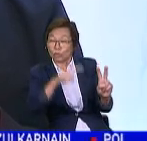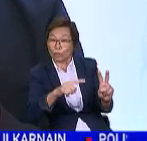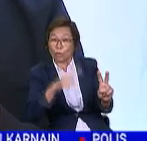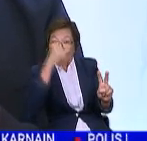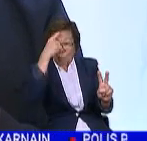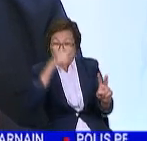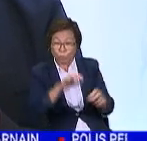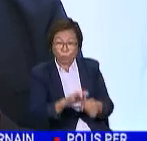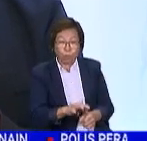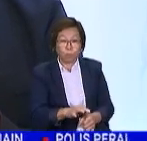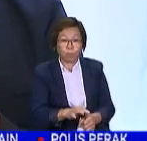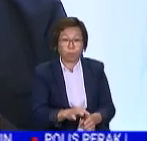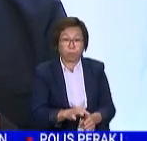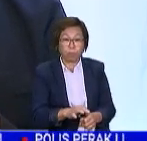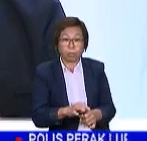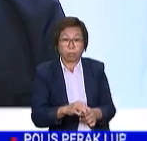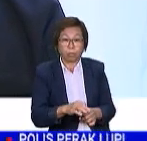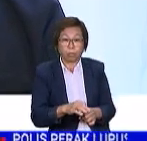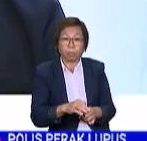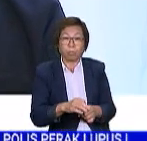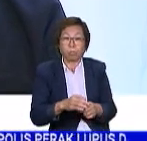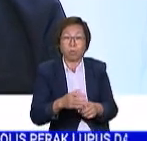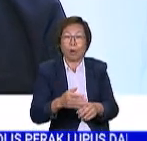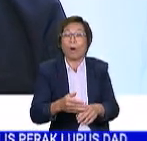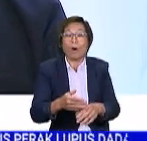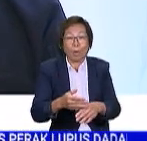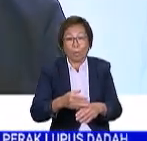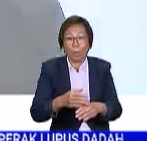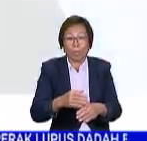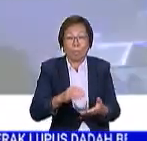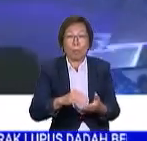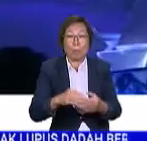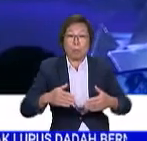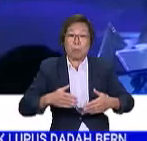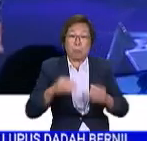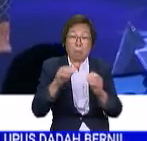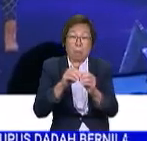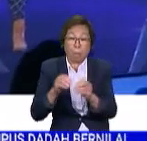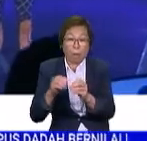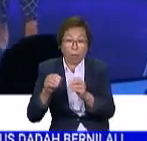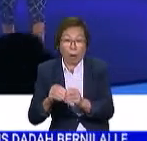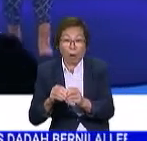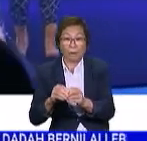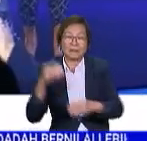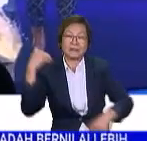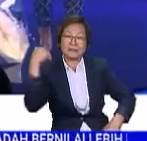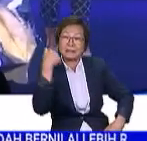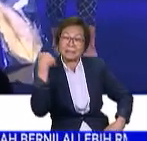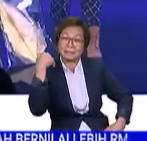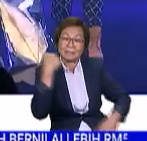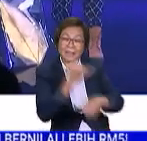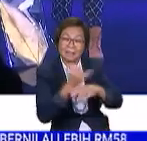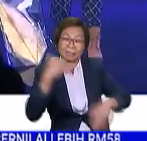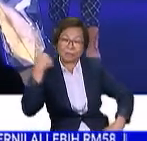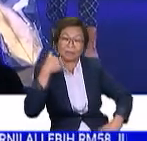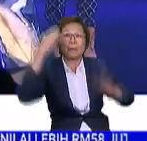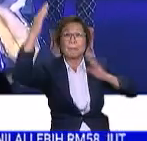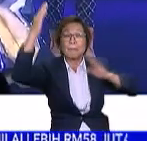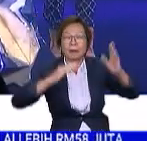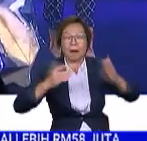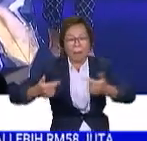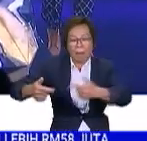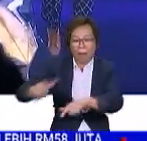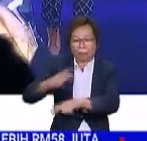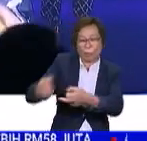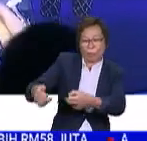menyorakkan industri fashion tanah air di negara kita. Bertemakan identiti, ini sebenarnya memberi